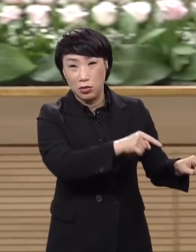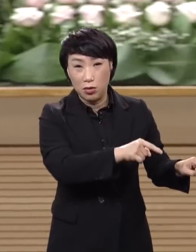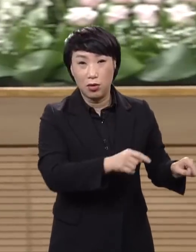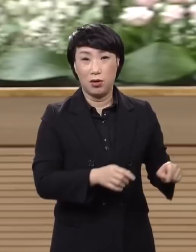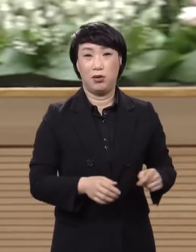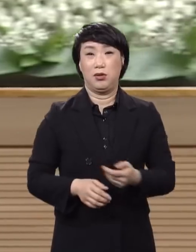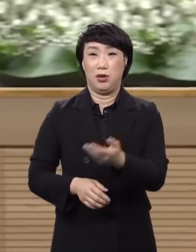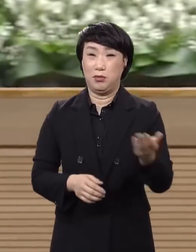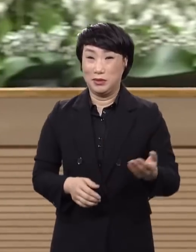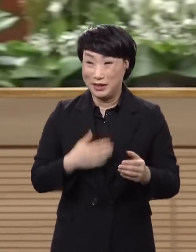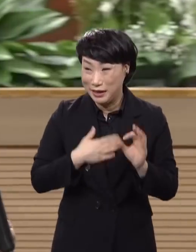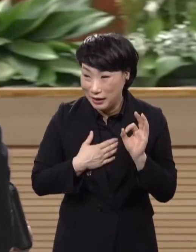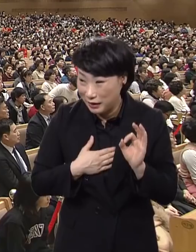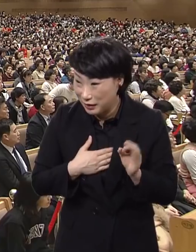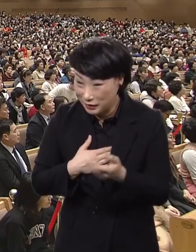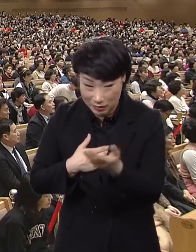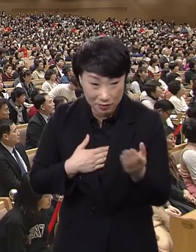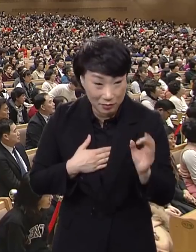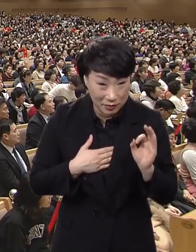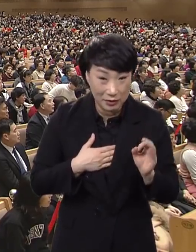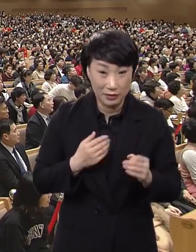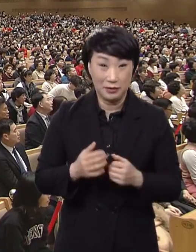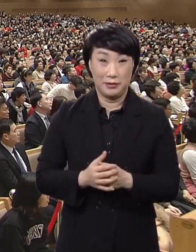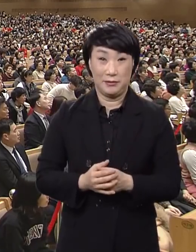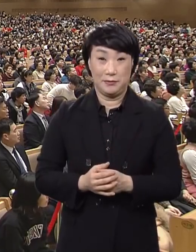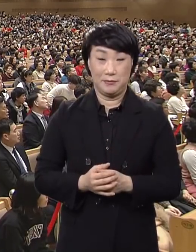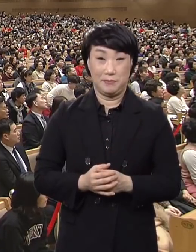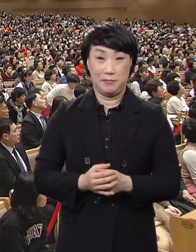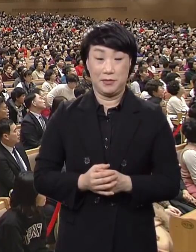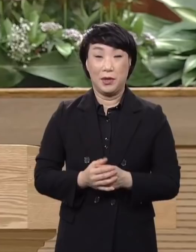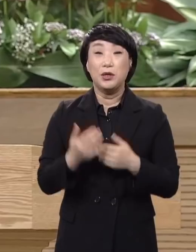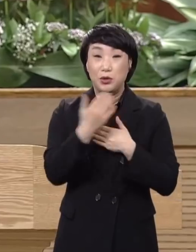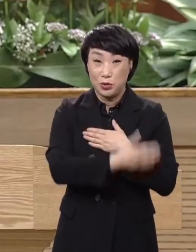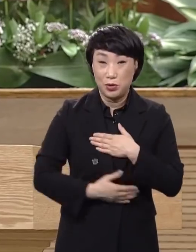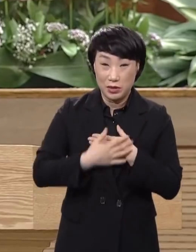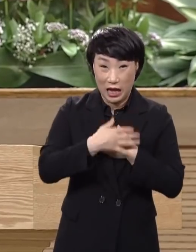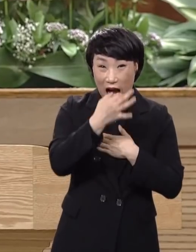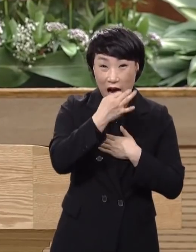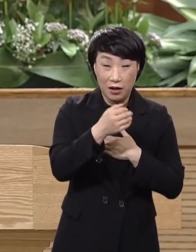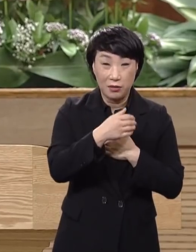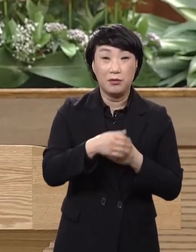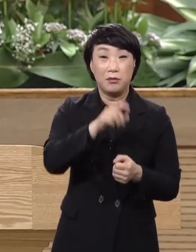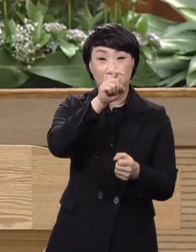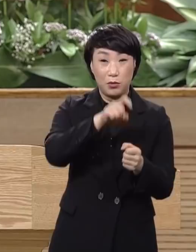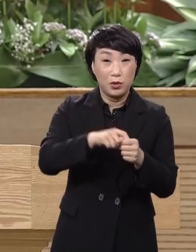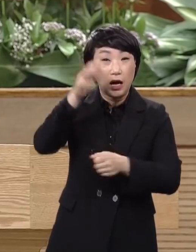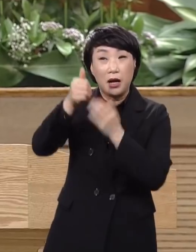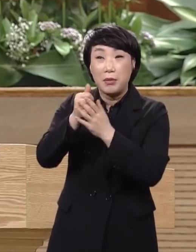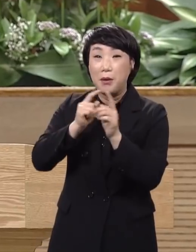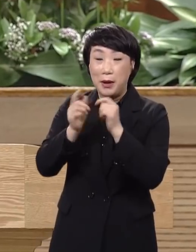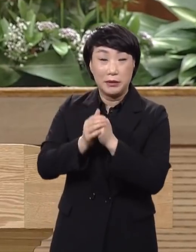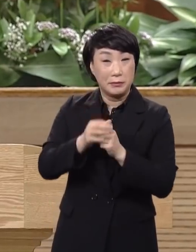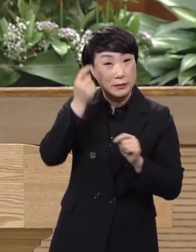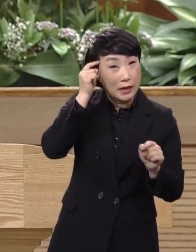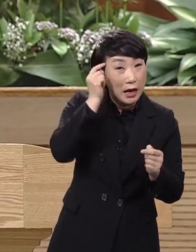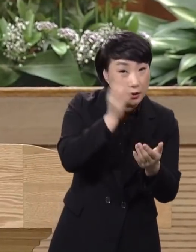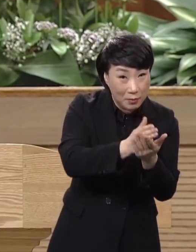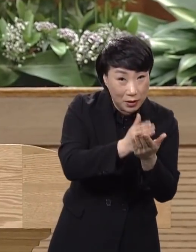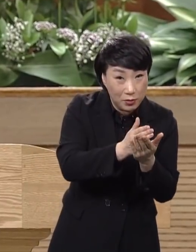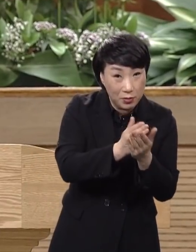말입니다. 무슨 말인지 이해가 됩니까? 육신의 정욕으로 하나님의 말씀을 판단하지